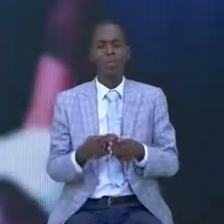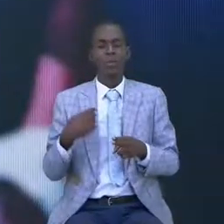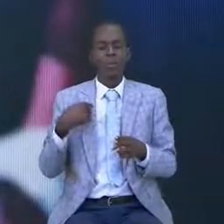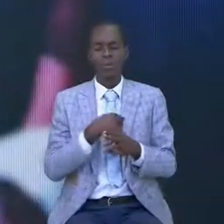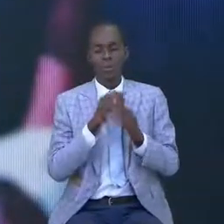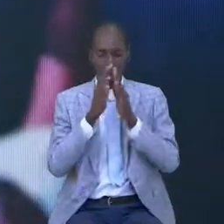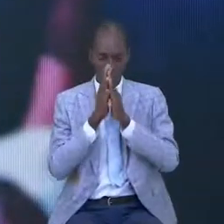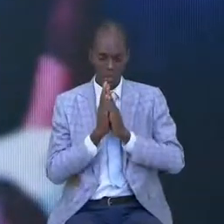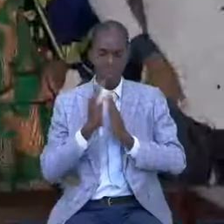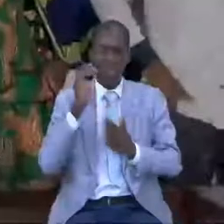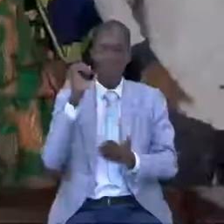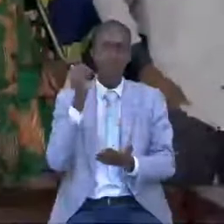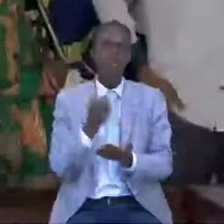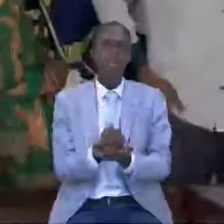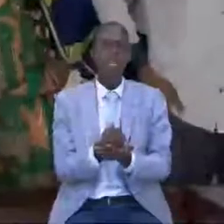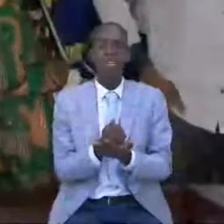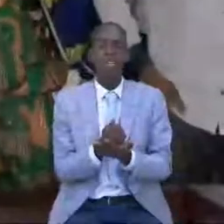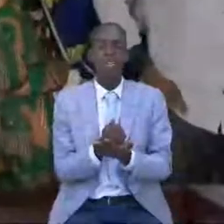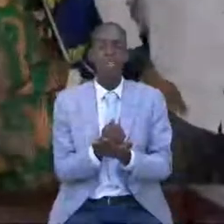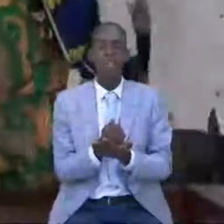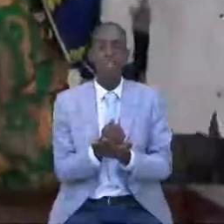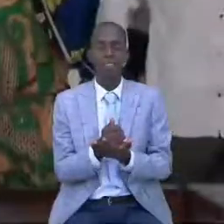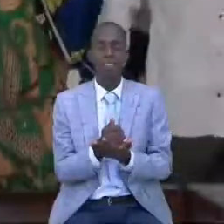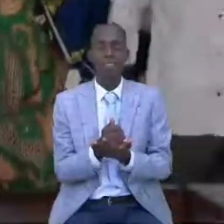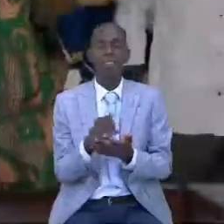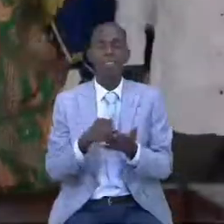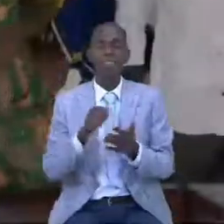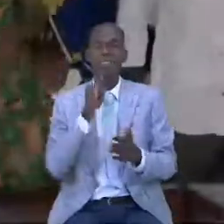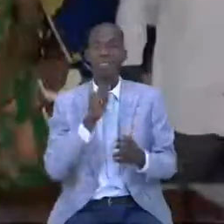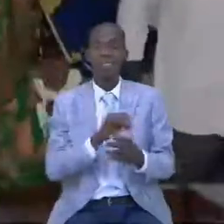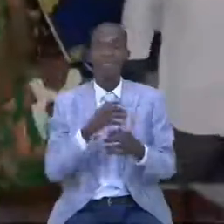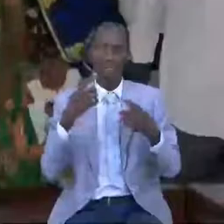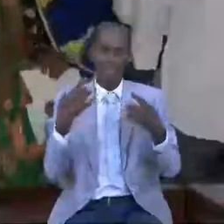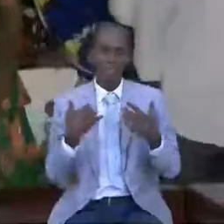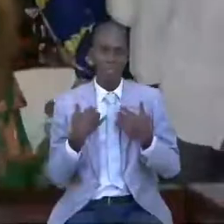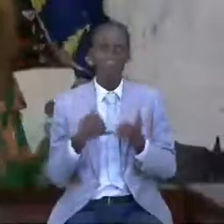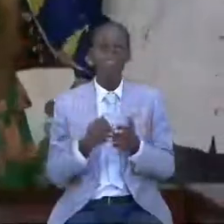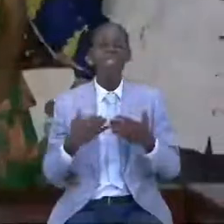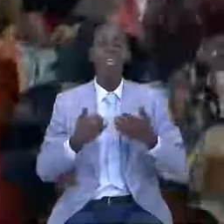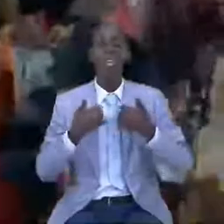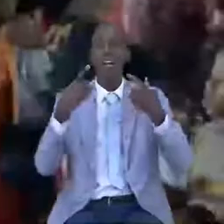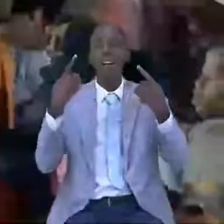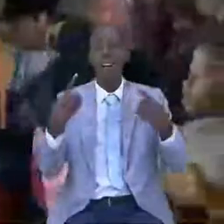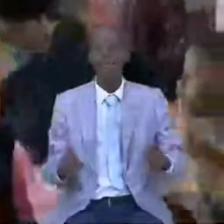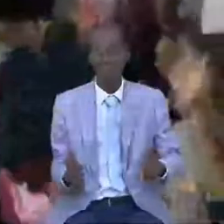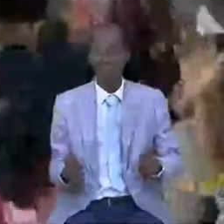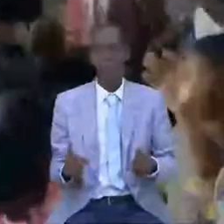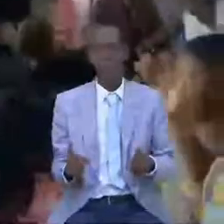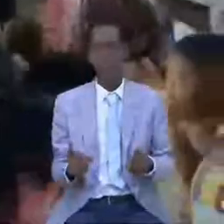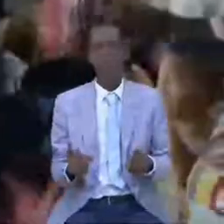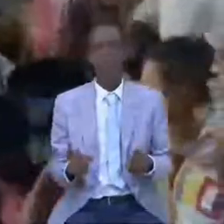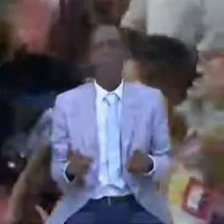Seigneur pour la réponse. Au nom de Jésus, nous prions.